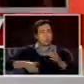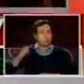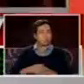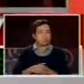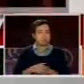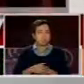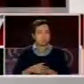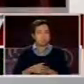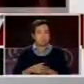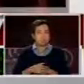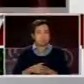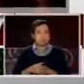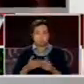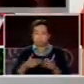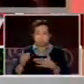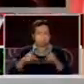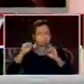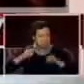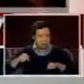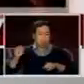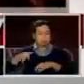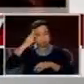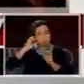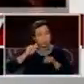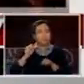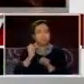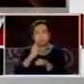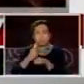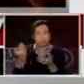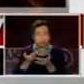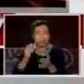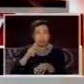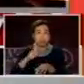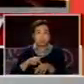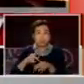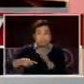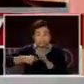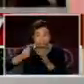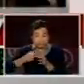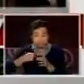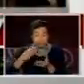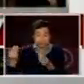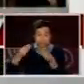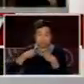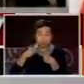Maski ano, pwede mo manufacture sa Pilipinas. Minsan, binigyan pa nga ako ng death certificate ng kusado.